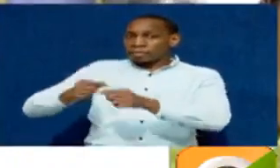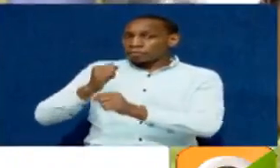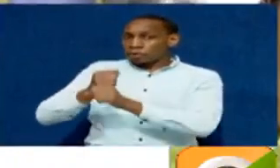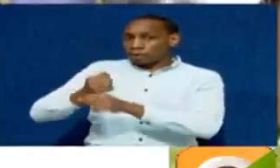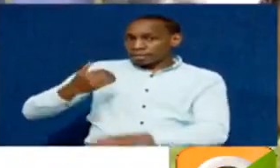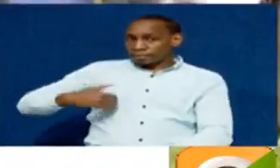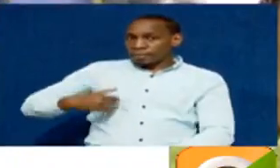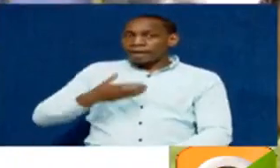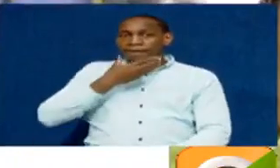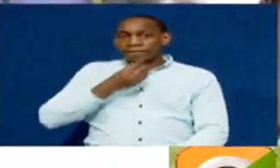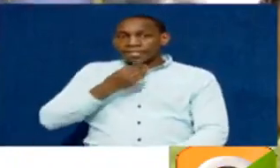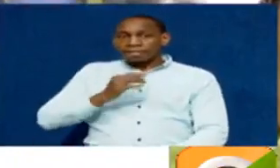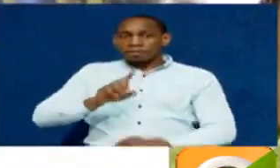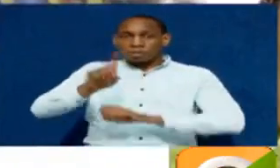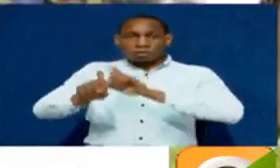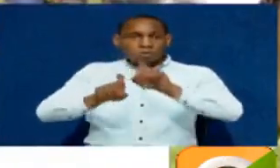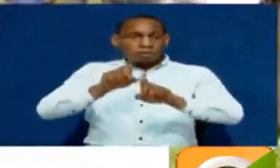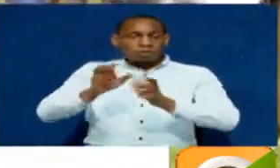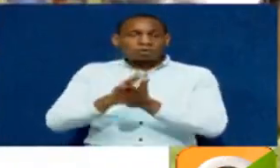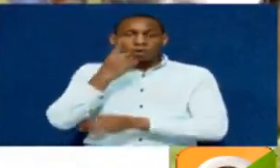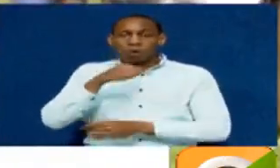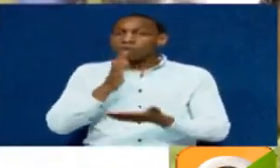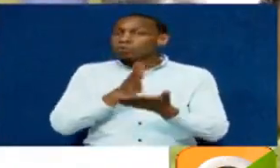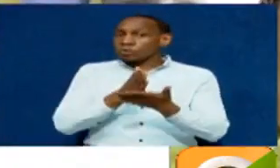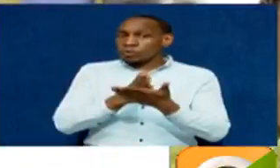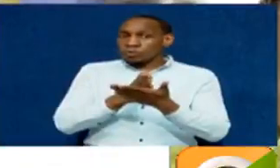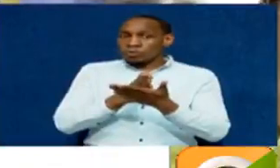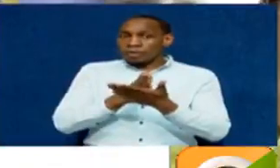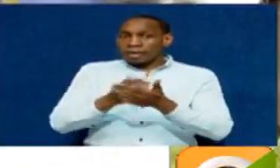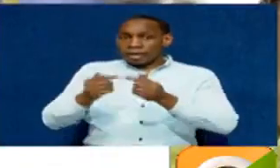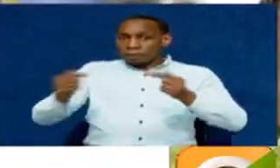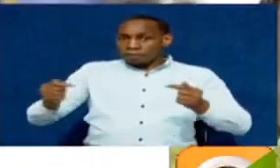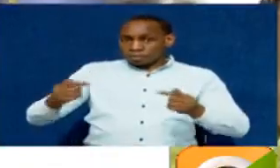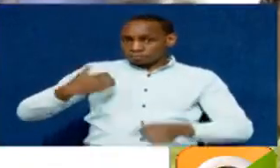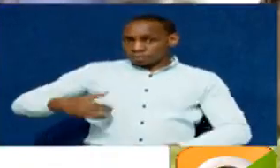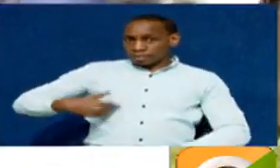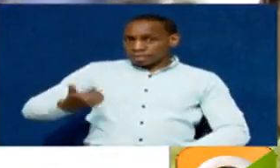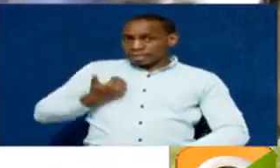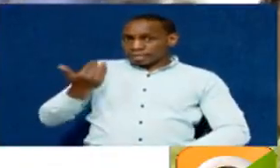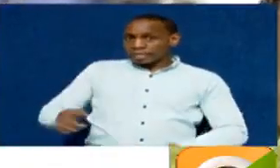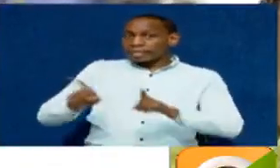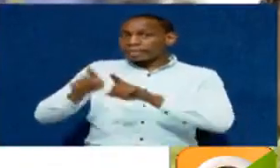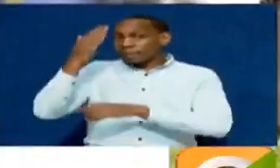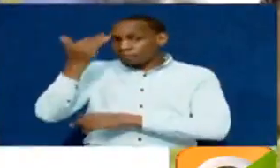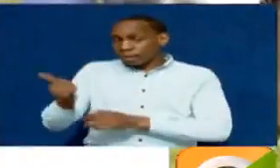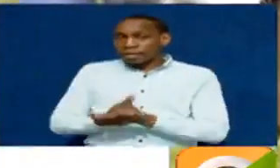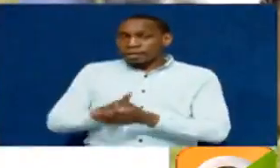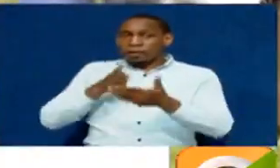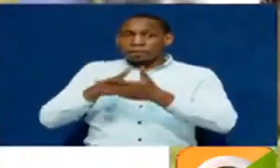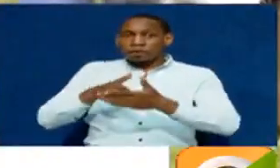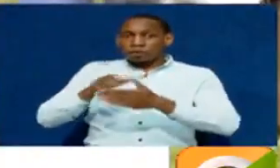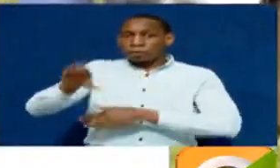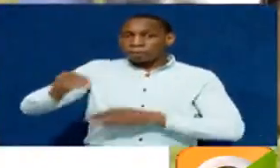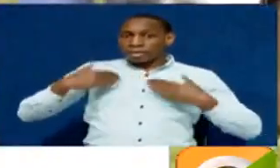upasuaji. Na babake sasa ameanza kuibua maswali: ni nani huyo ambaye ameanza kupinga upasuaji wa mwanawe, na kwa nini aweze kunyimwa